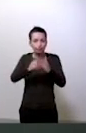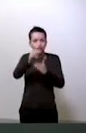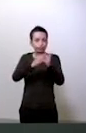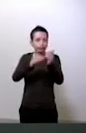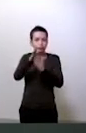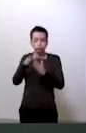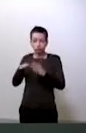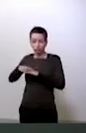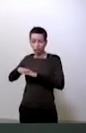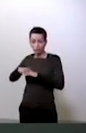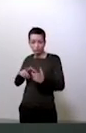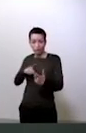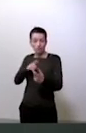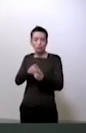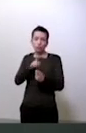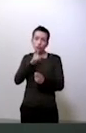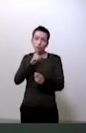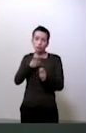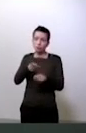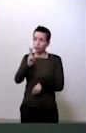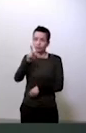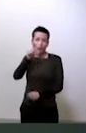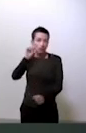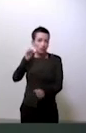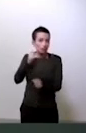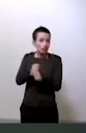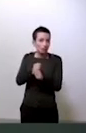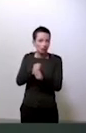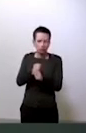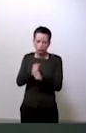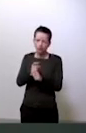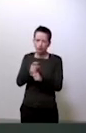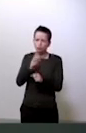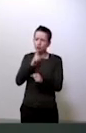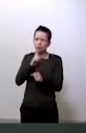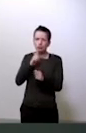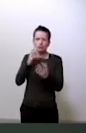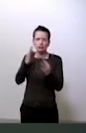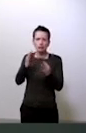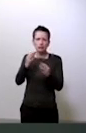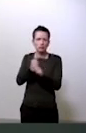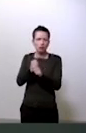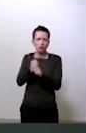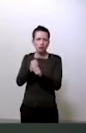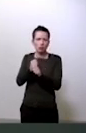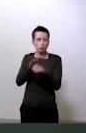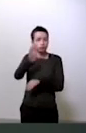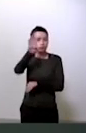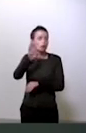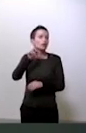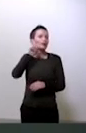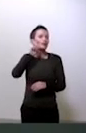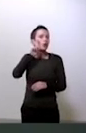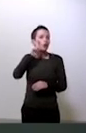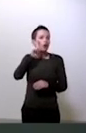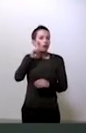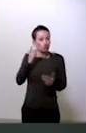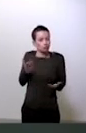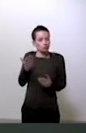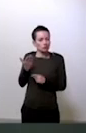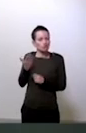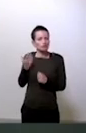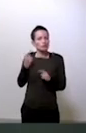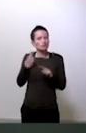depuis plus de 20 ans et qui s'est accélérée ces 10 dernières années, puisque ces différentes figures qu'on présente sur